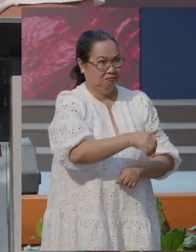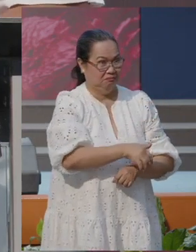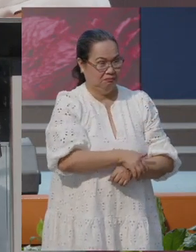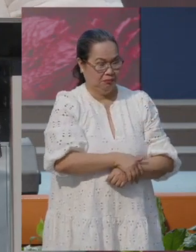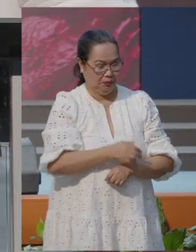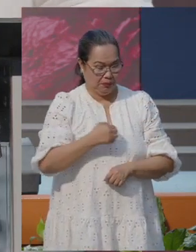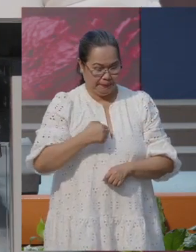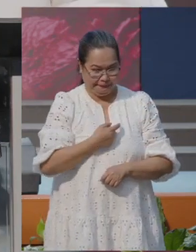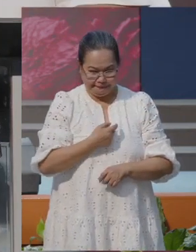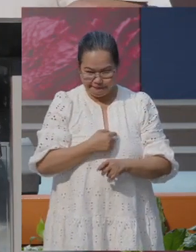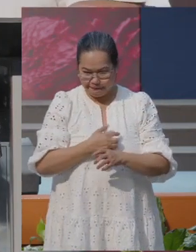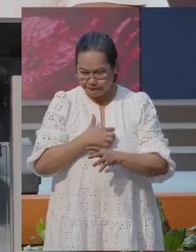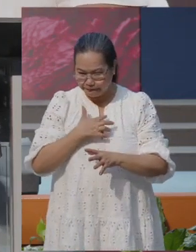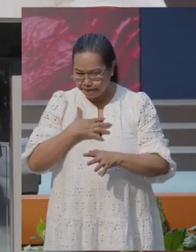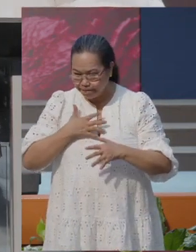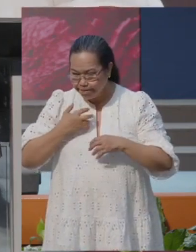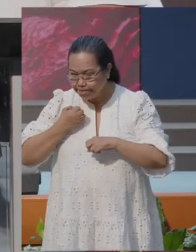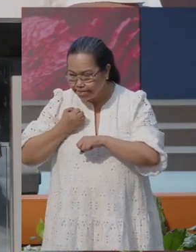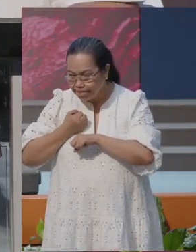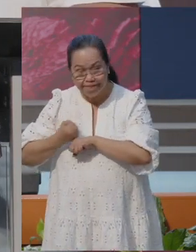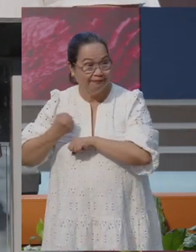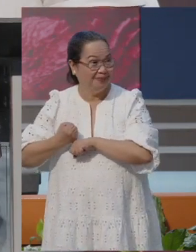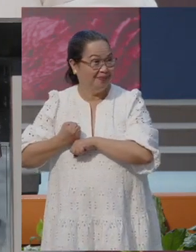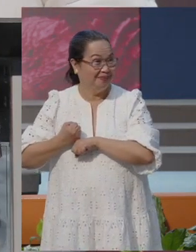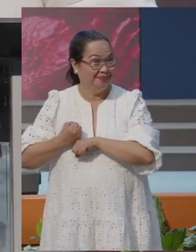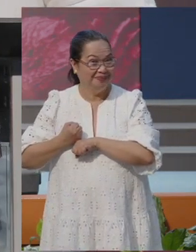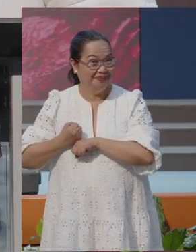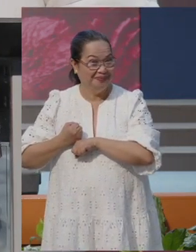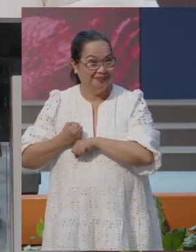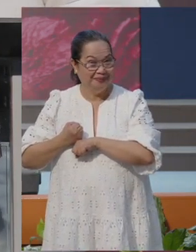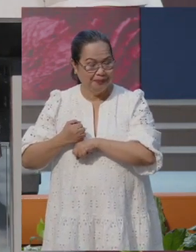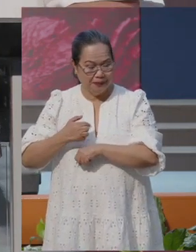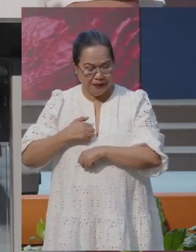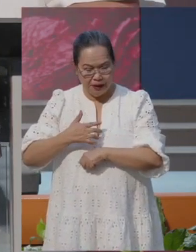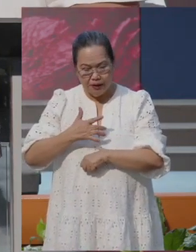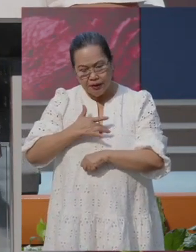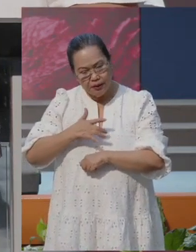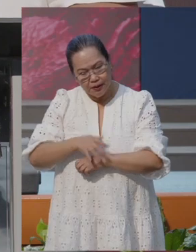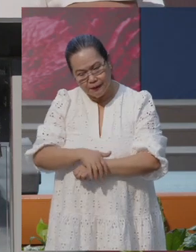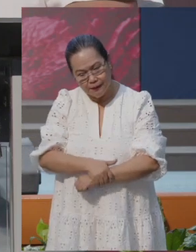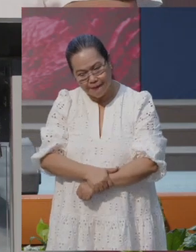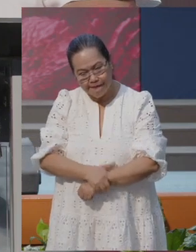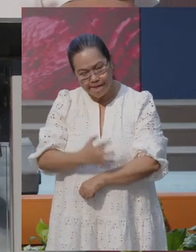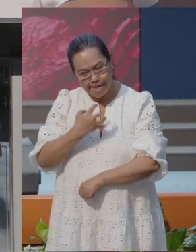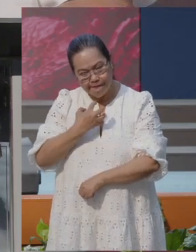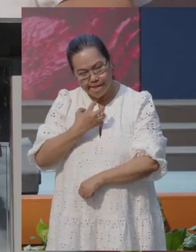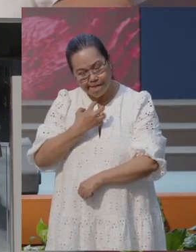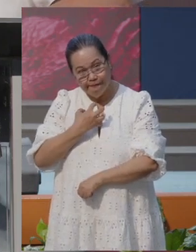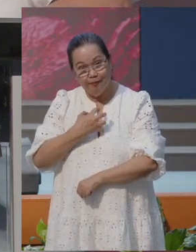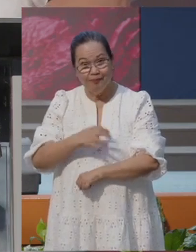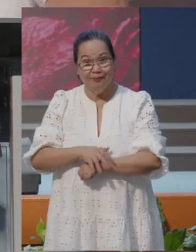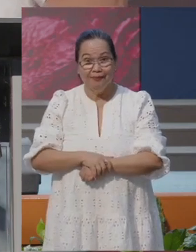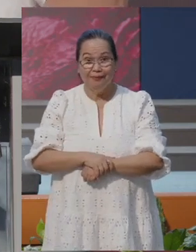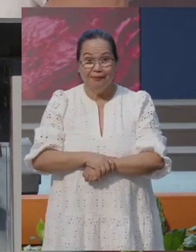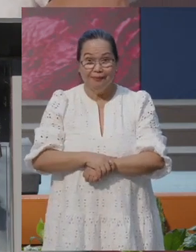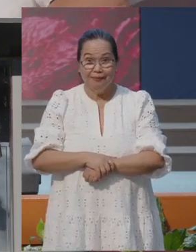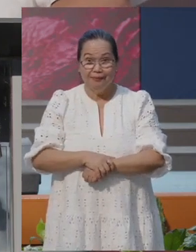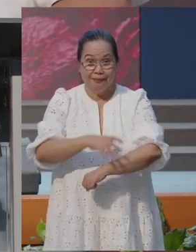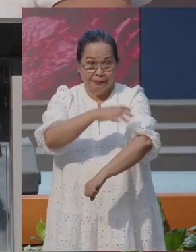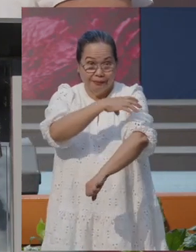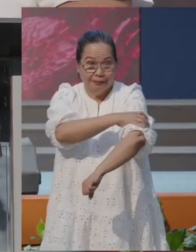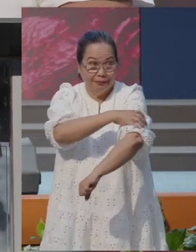Kayo ang nahihirapan. Kayo ang umiinda ng puot. Ang blood pressure nyo